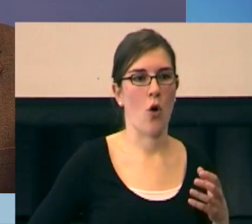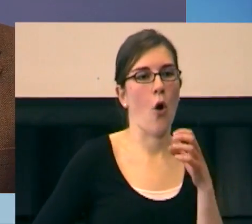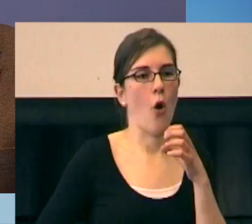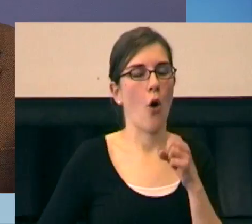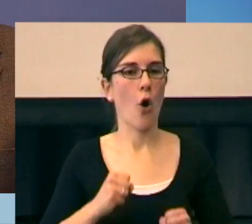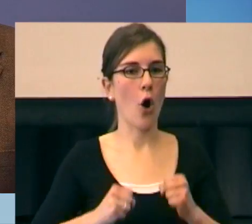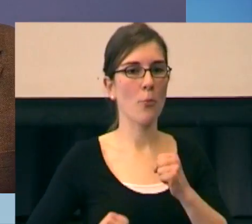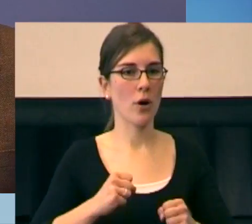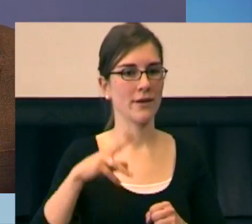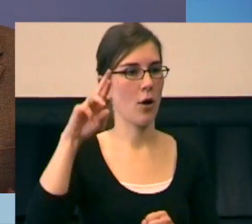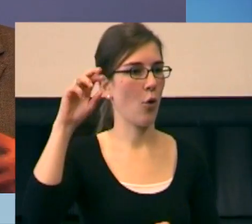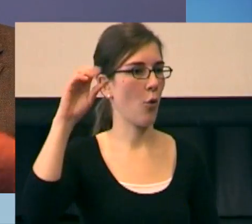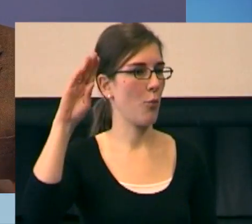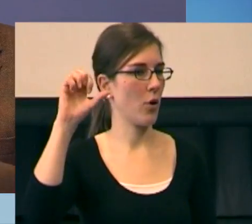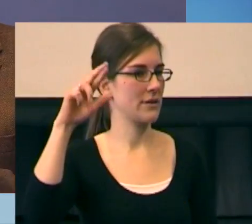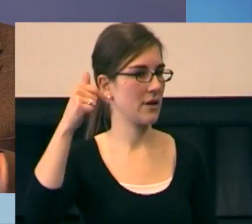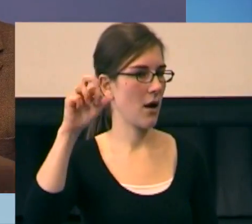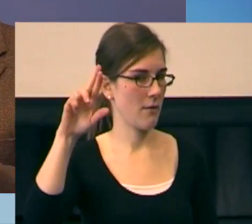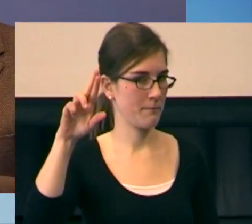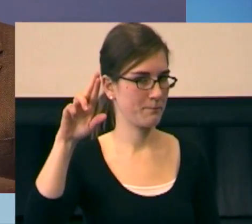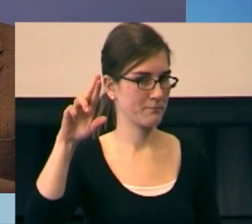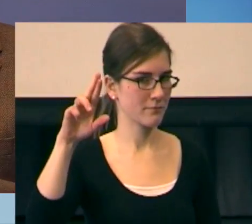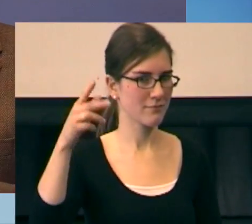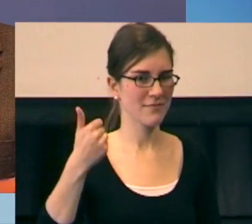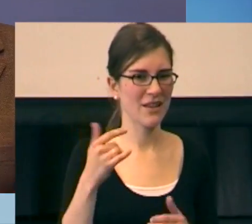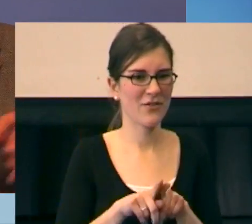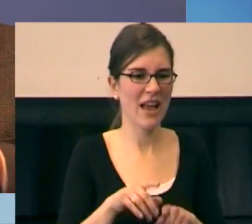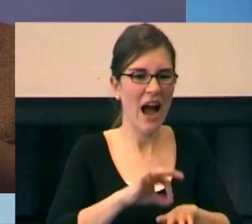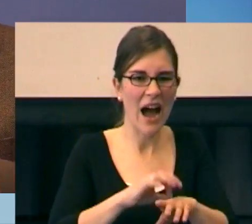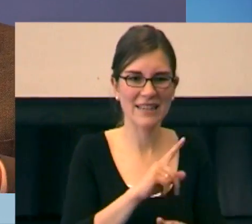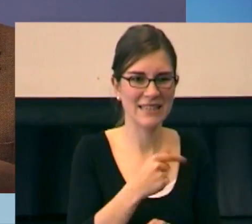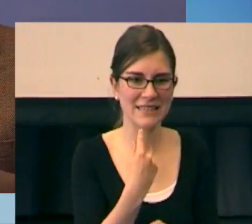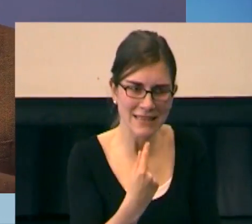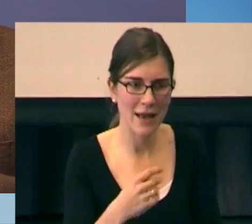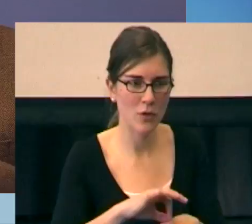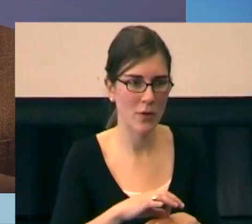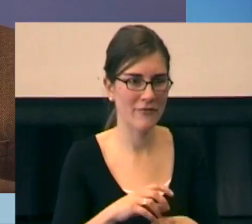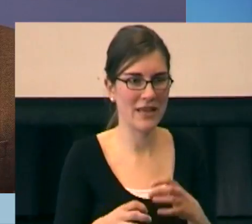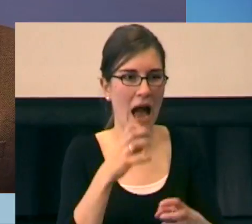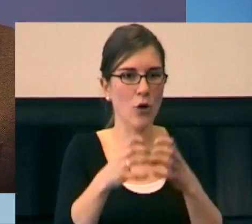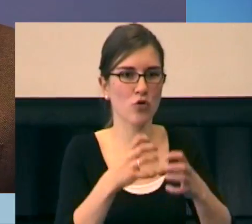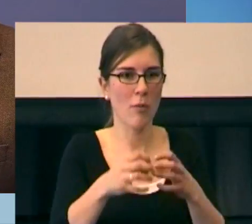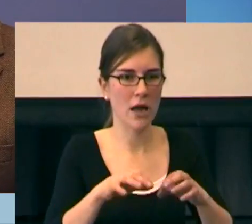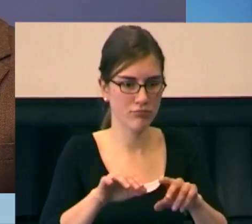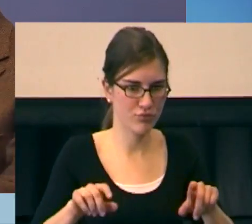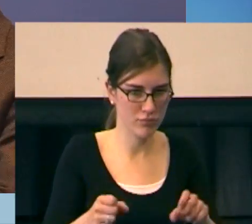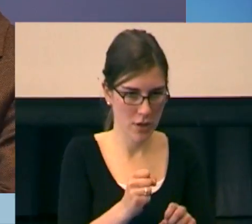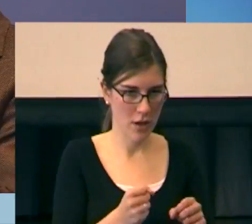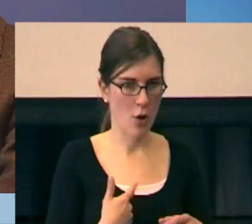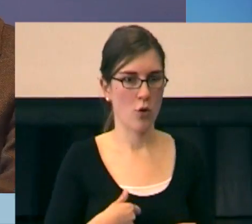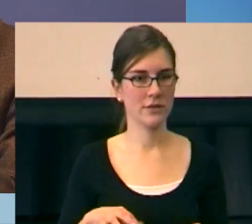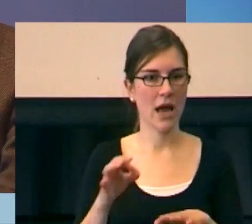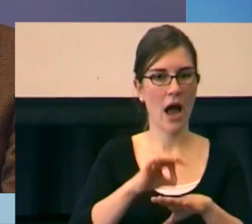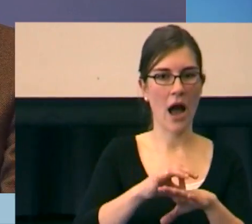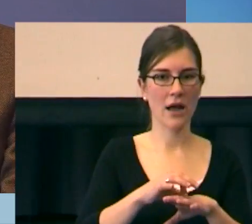auch wie eine Operation mit Bauchspiegelung, nur dass der Operateur die Griffe nicht selber in der Hand hat, sondern ein Automat sie führt und der Operateur sitzt praktisch an so einer